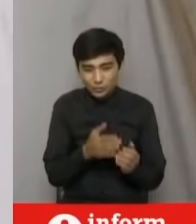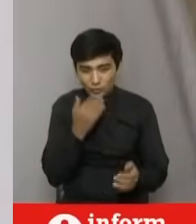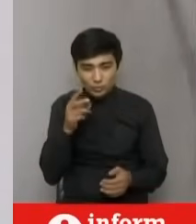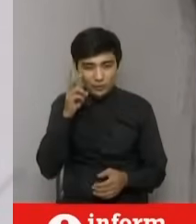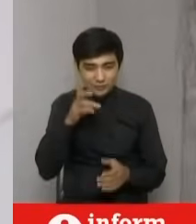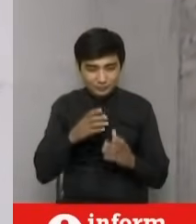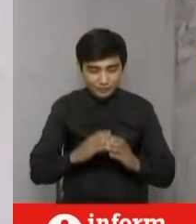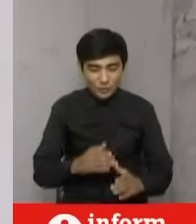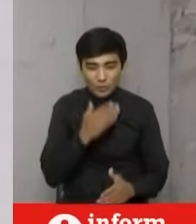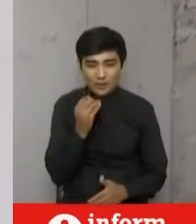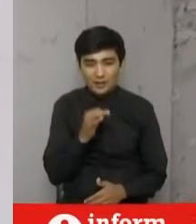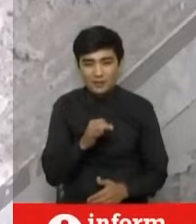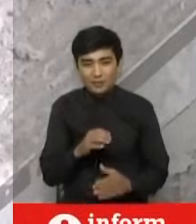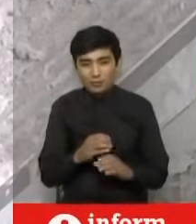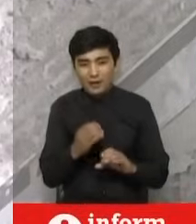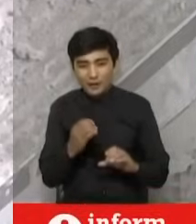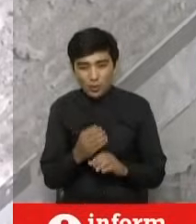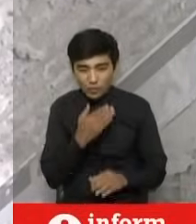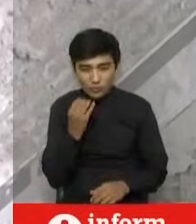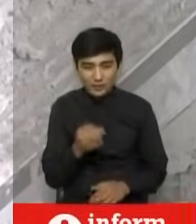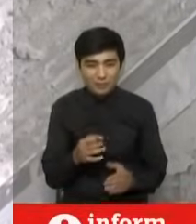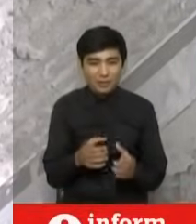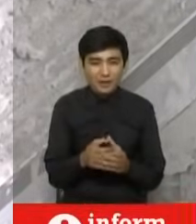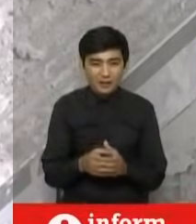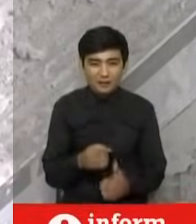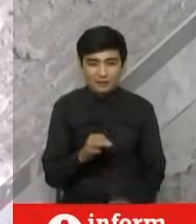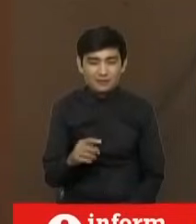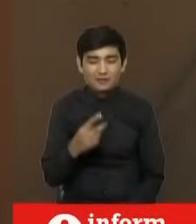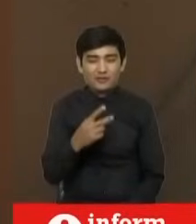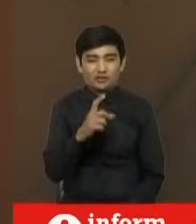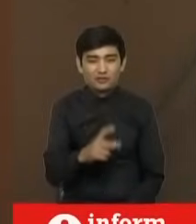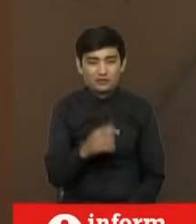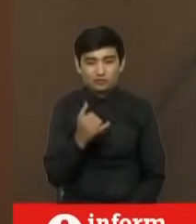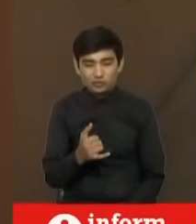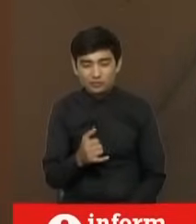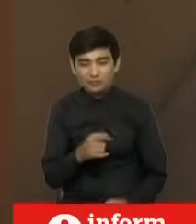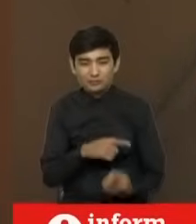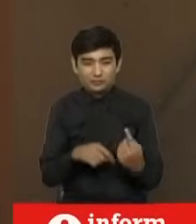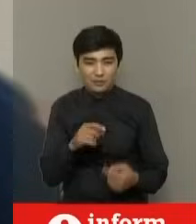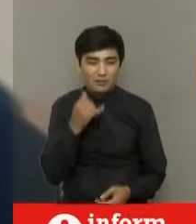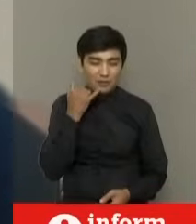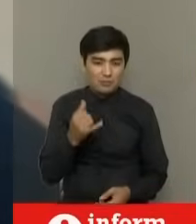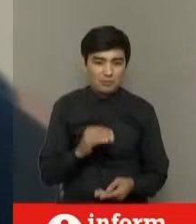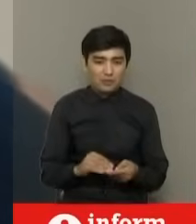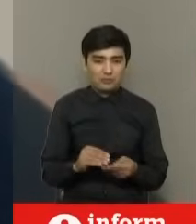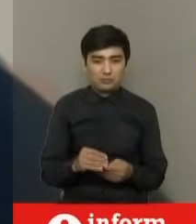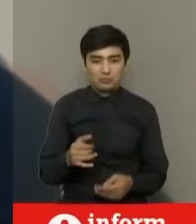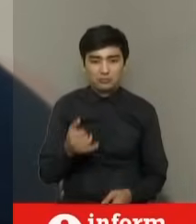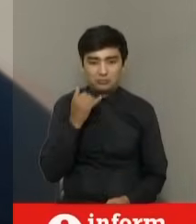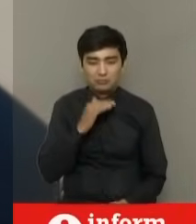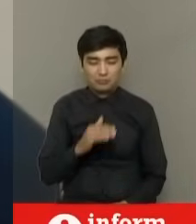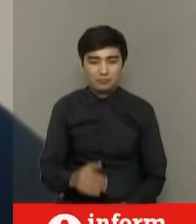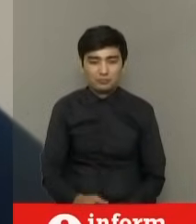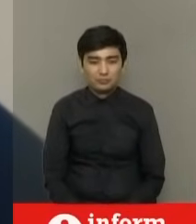ни перегородок. Работала, как говорят родители, бригада всего из 2 человек. Сегодня подрядчик опять недоступен.